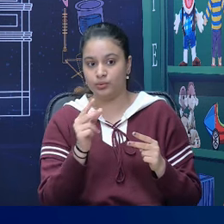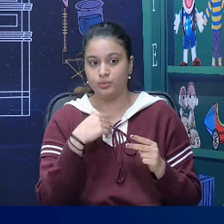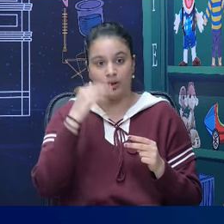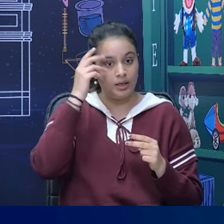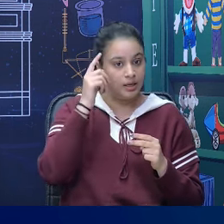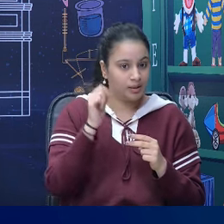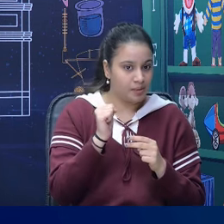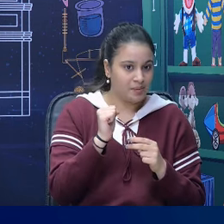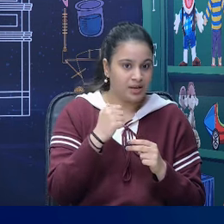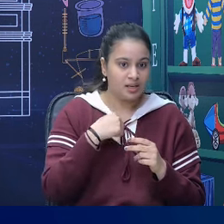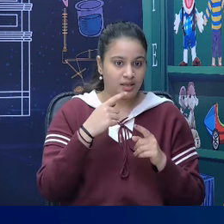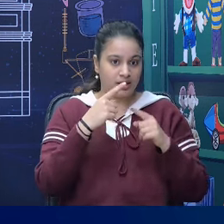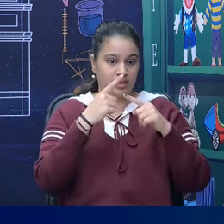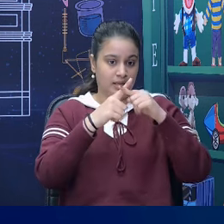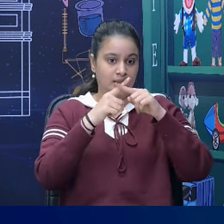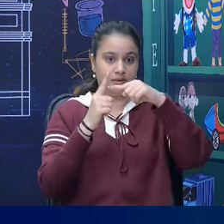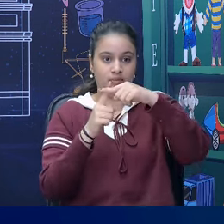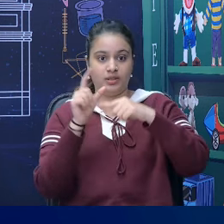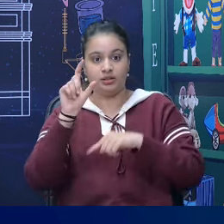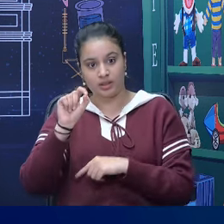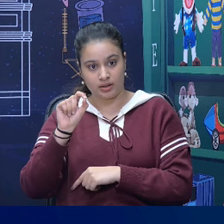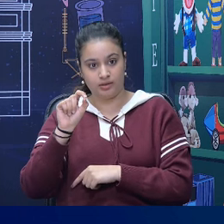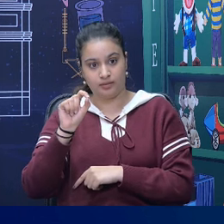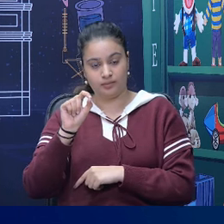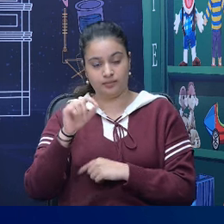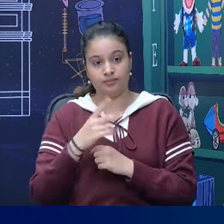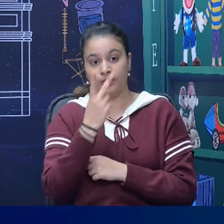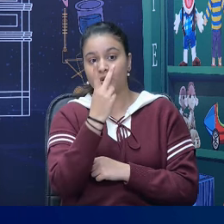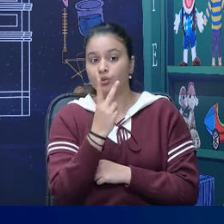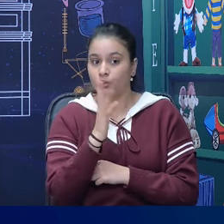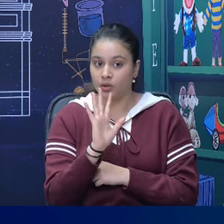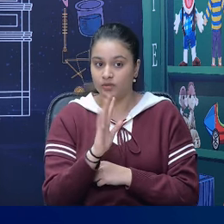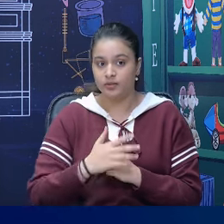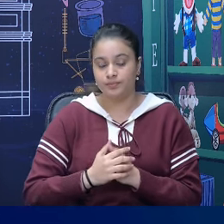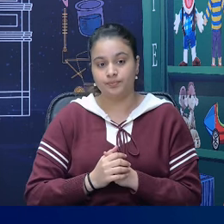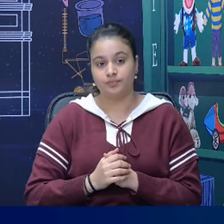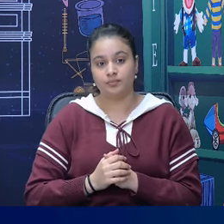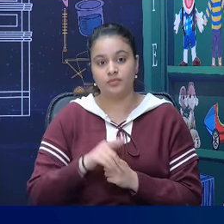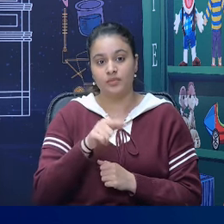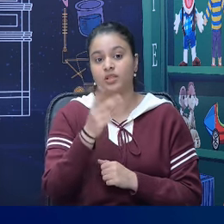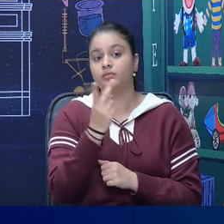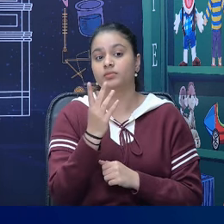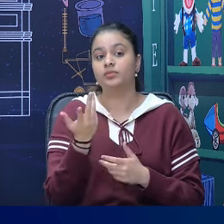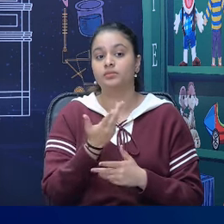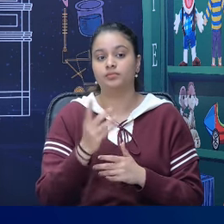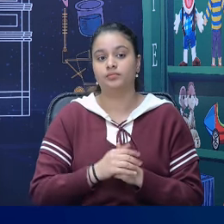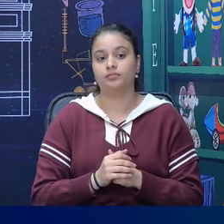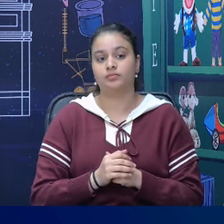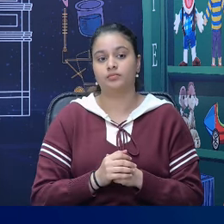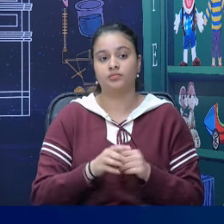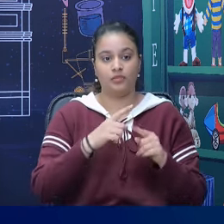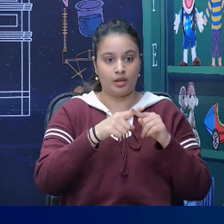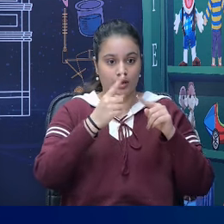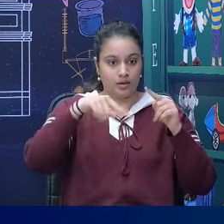कीजिए x + 10 बना था जी उसमें दो टर्म्स आई थी जी यहां पे देखिए इस वाले में कितनी है मैं जो बोल के बता रही हूं x